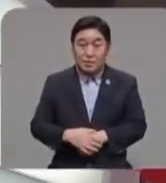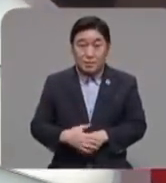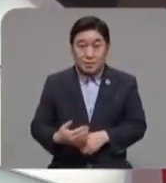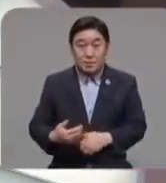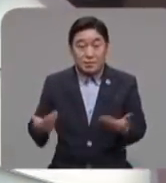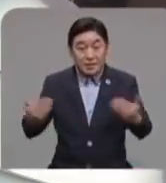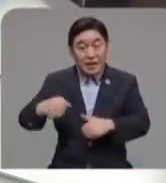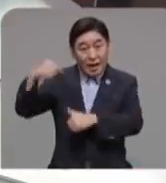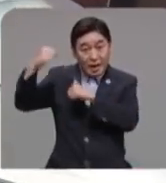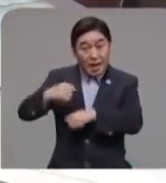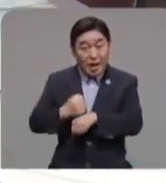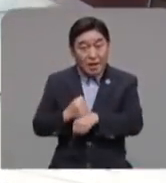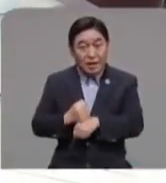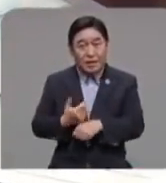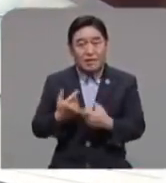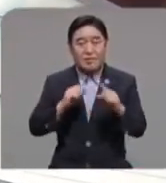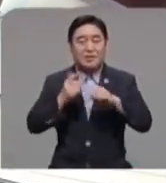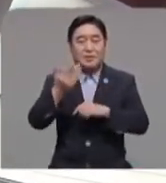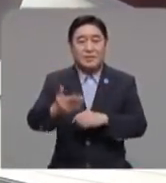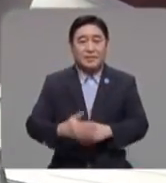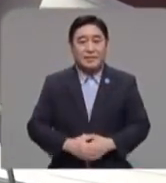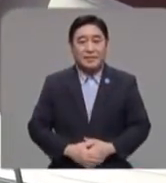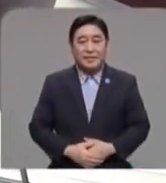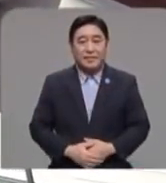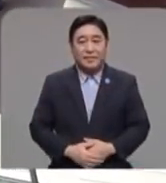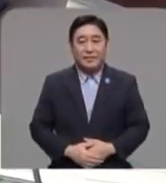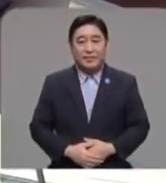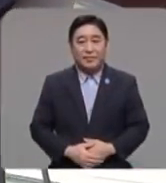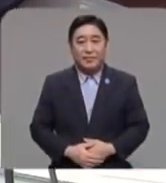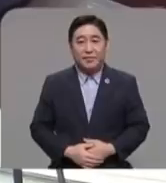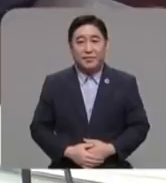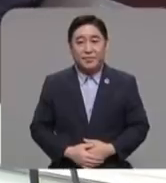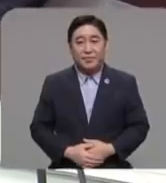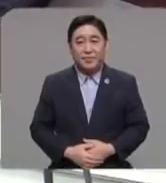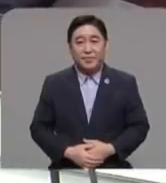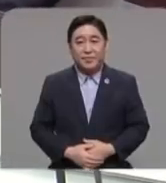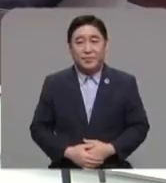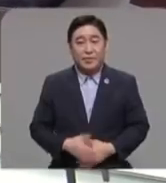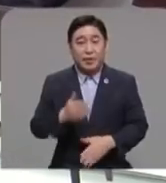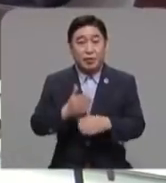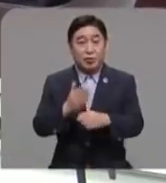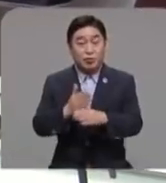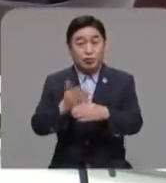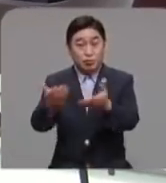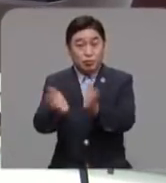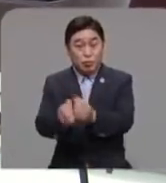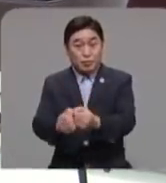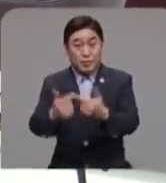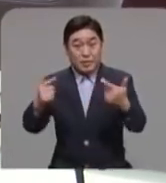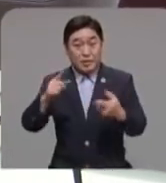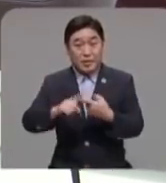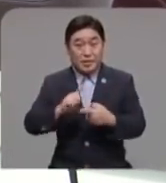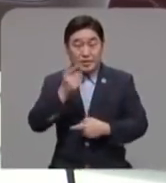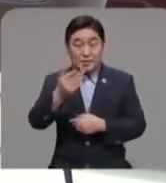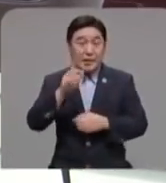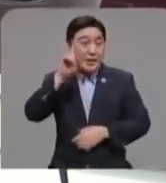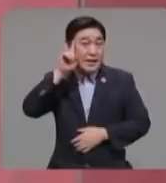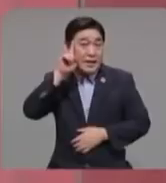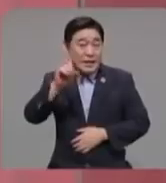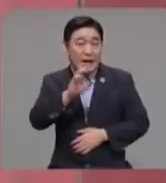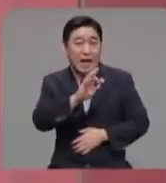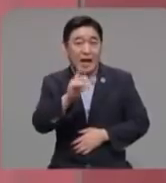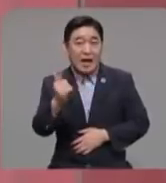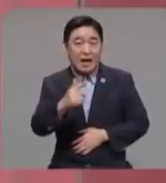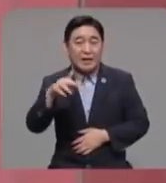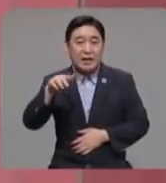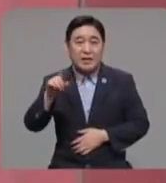거 아닙니까? 아, 저는 그런 말씀을 제가 드리는 겁니다. 중도 확장 문제에 대해서. 네, 중도 확장 문제를 제가 받아서 얘기를 하겠습니다. 네네. 내일